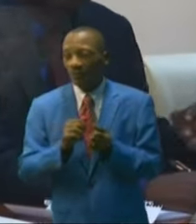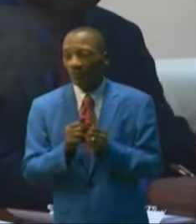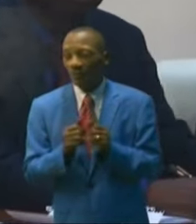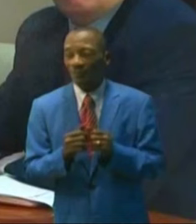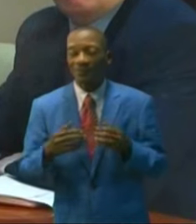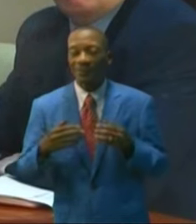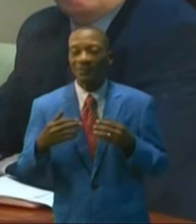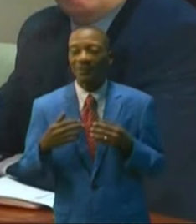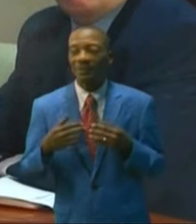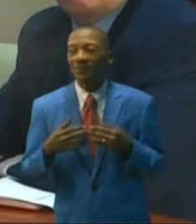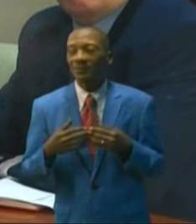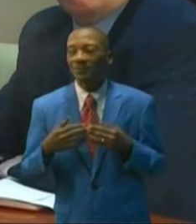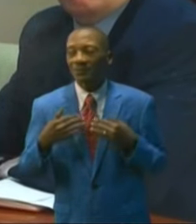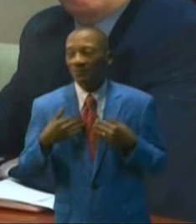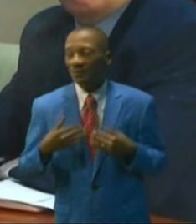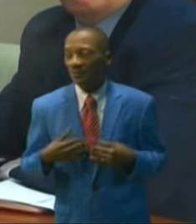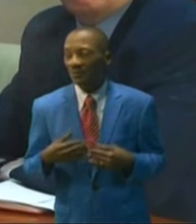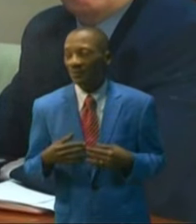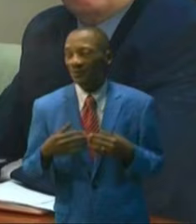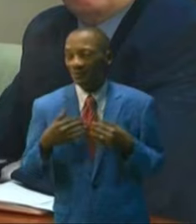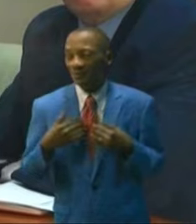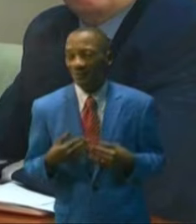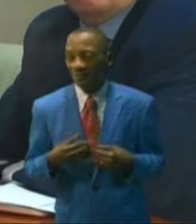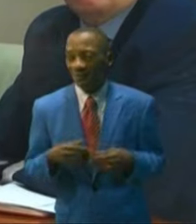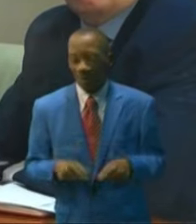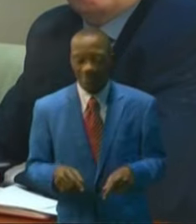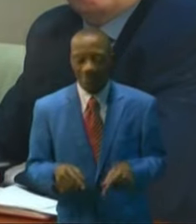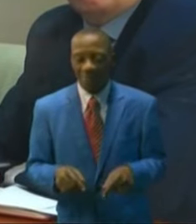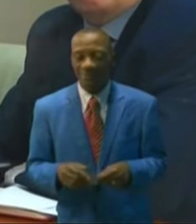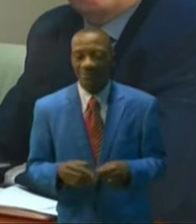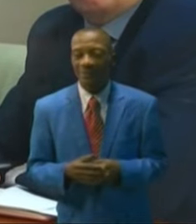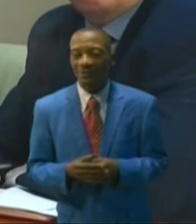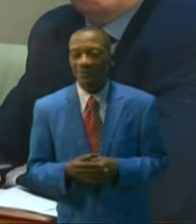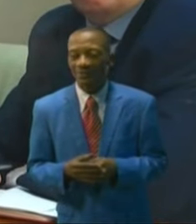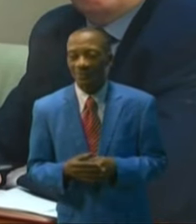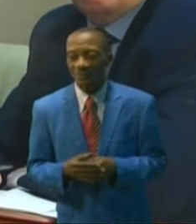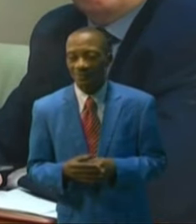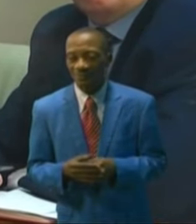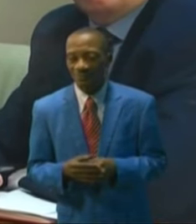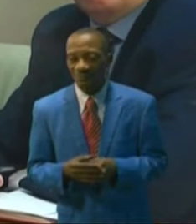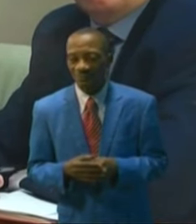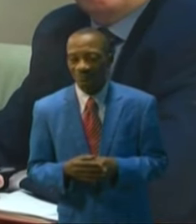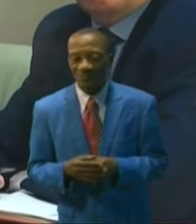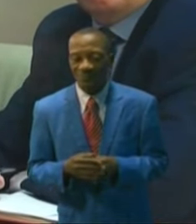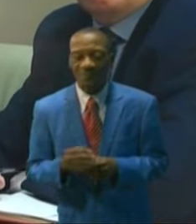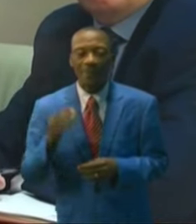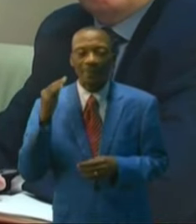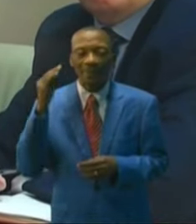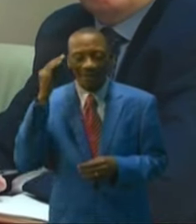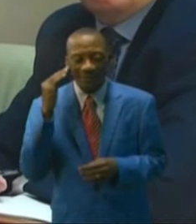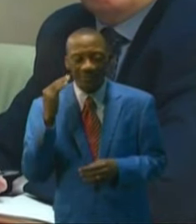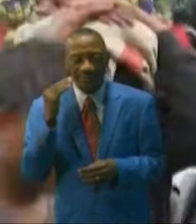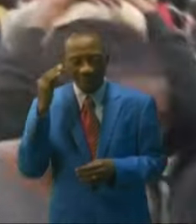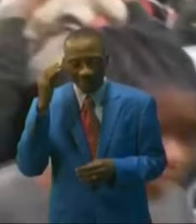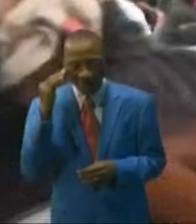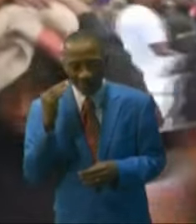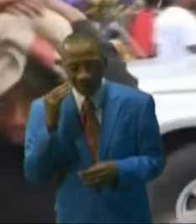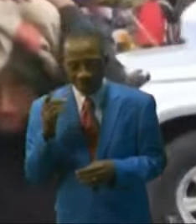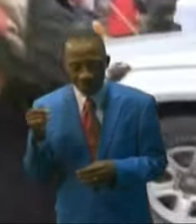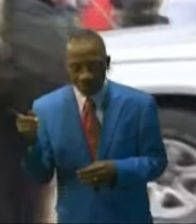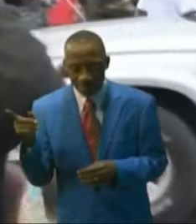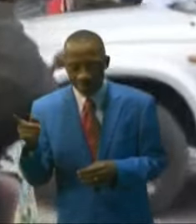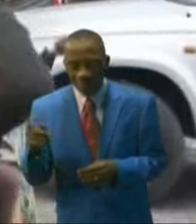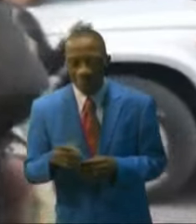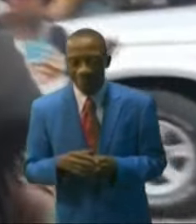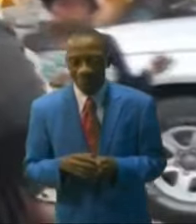la sécurité et la coopération en République démocratique du Congo est parmi les structures qu'il a souhaité rencontrer en premier. La